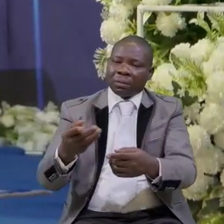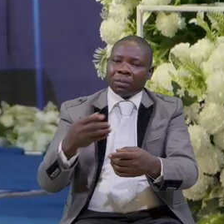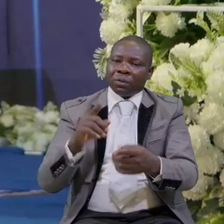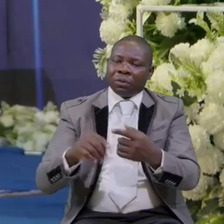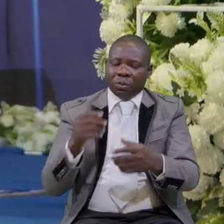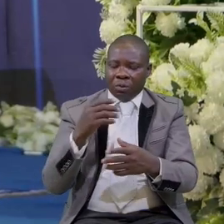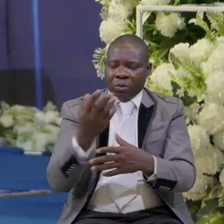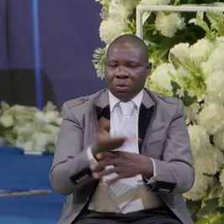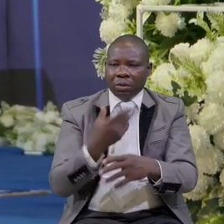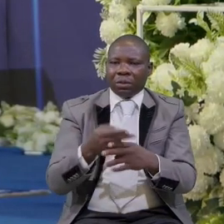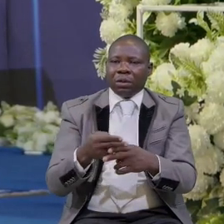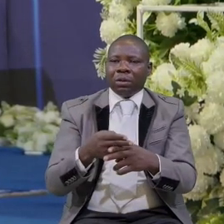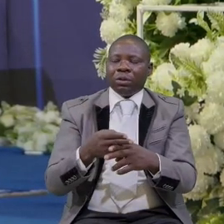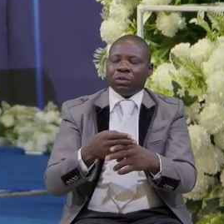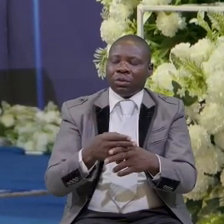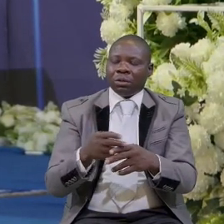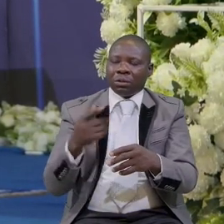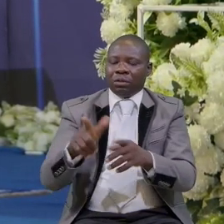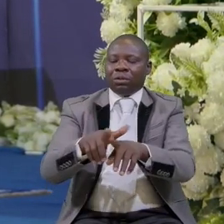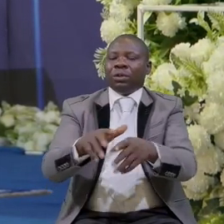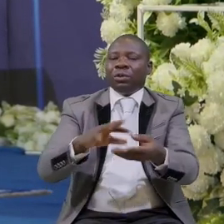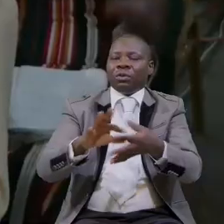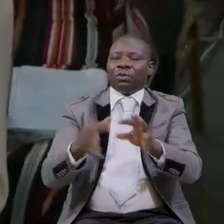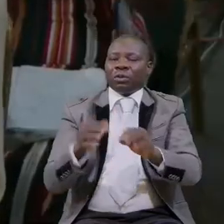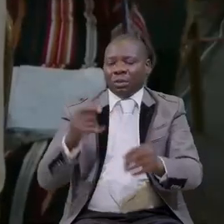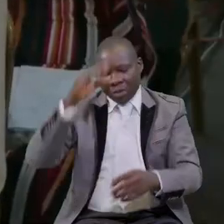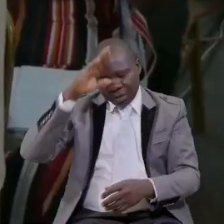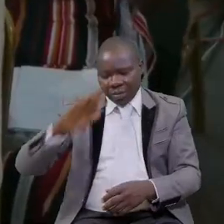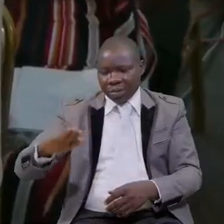l'histoire, le garçon est revenu à la vie.